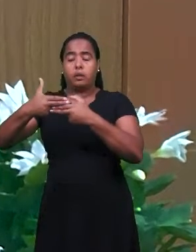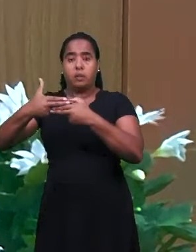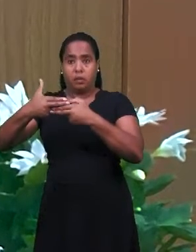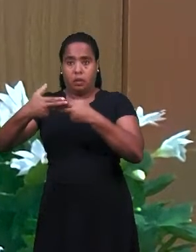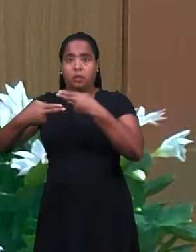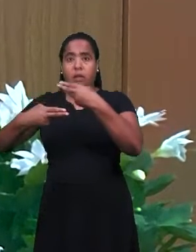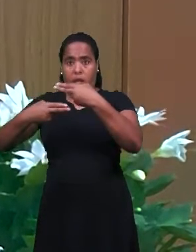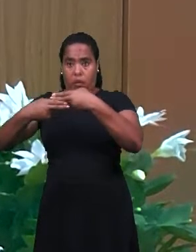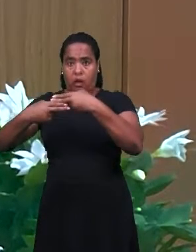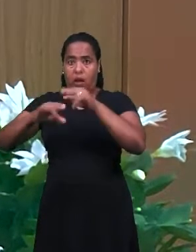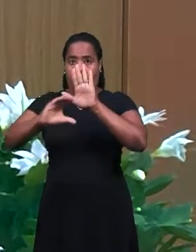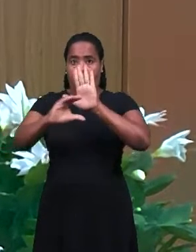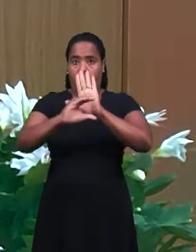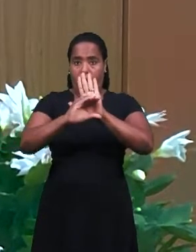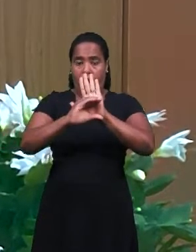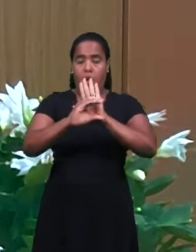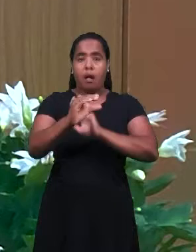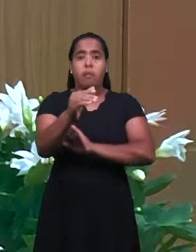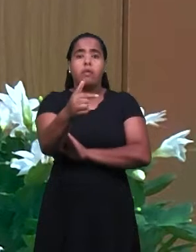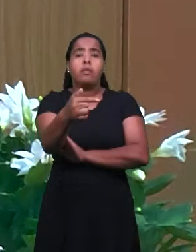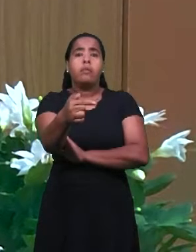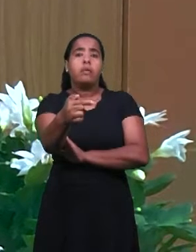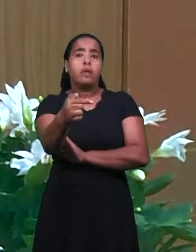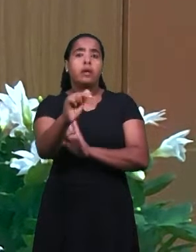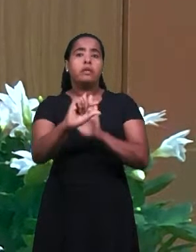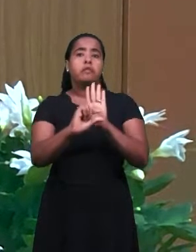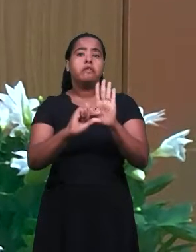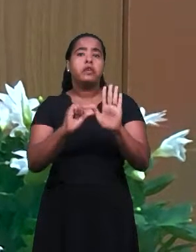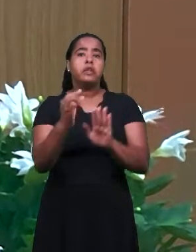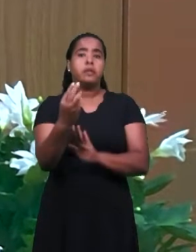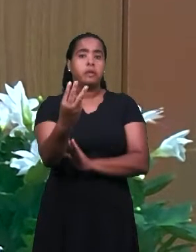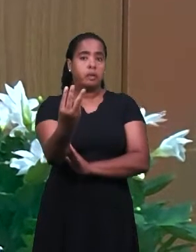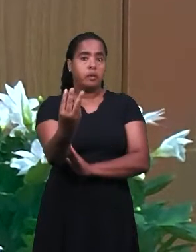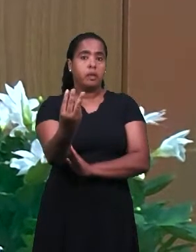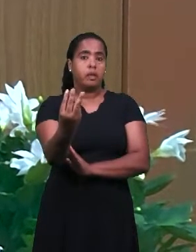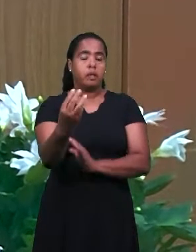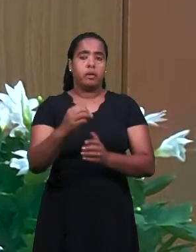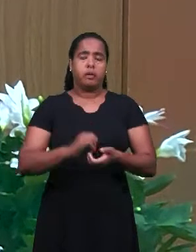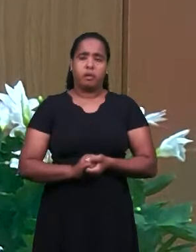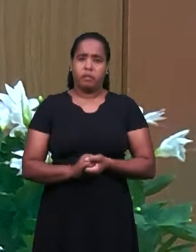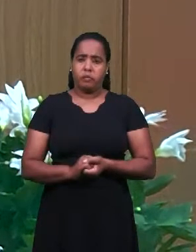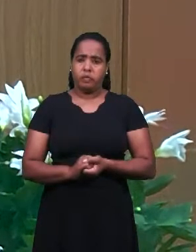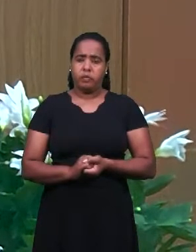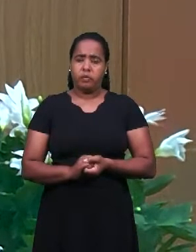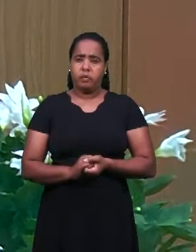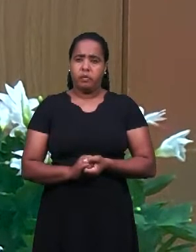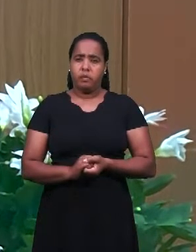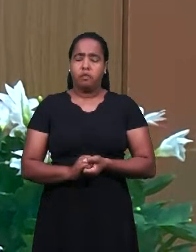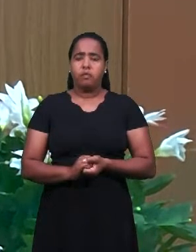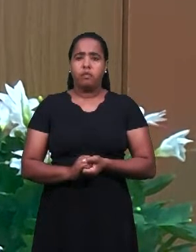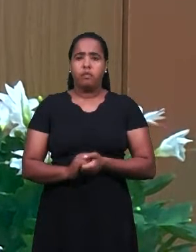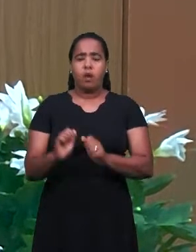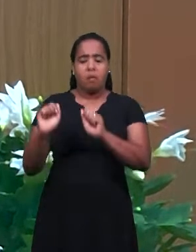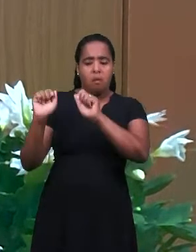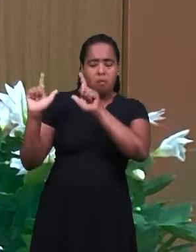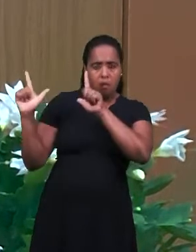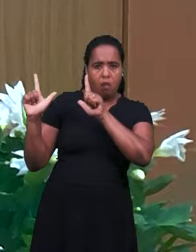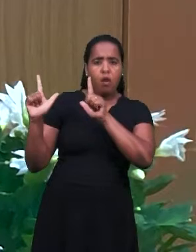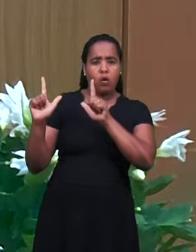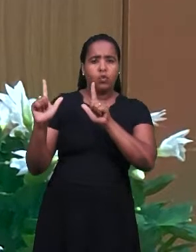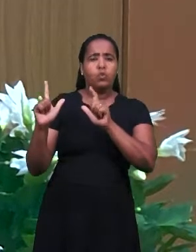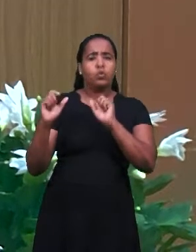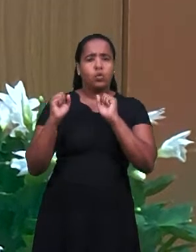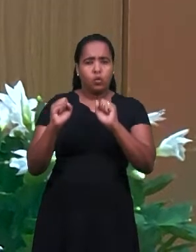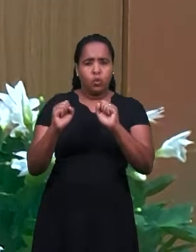Неемии, 7 главе 3 стиха. Я хотел бы, чтобы вы все вместе